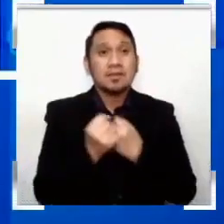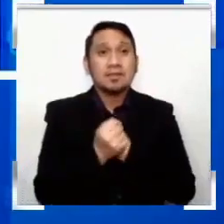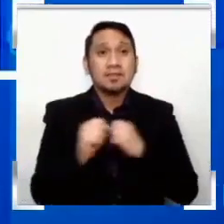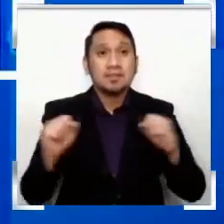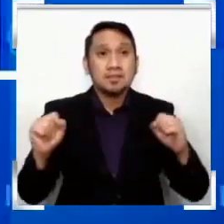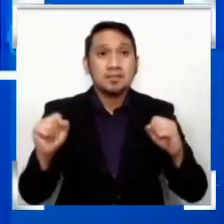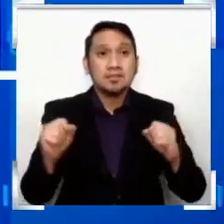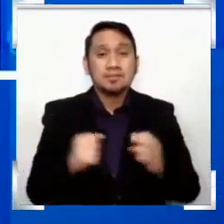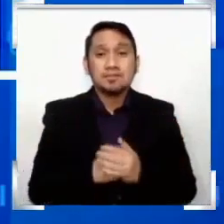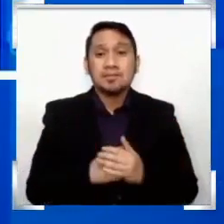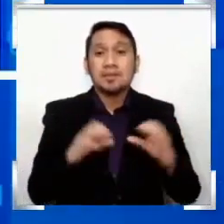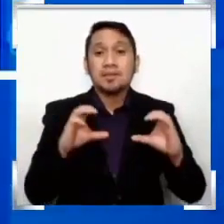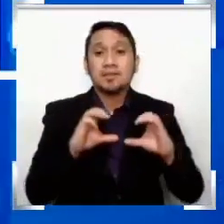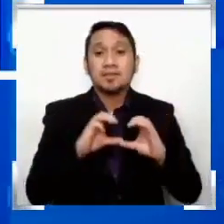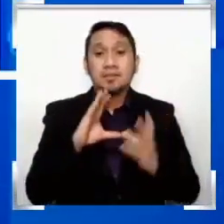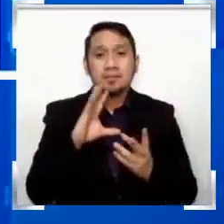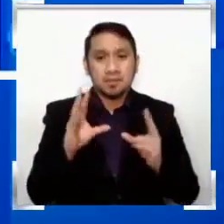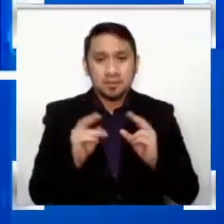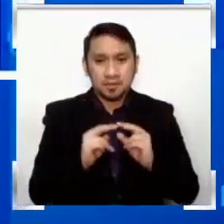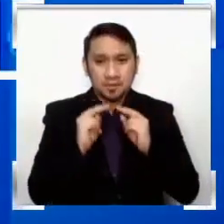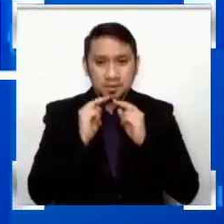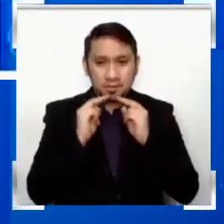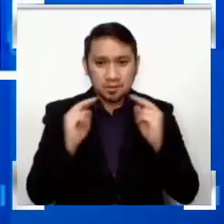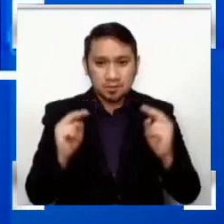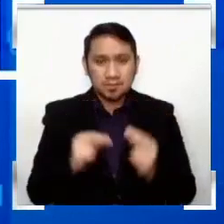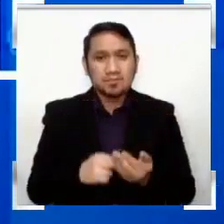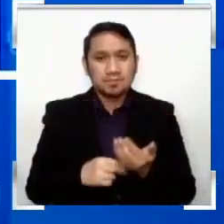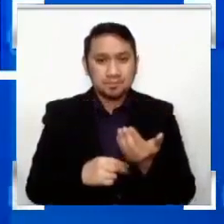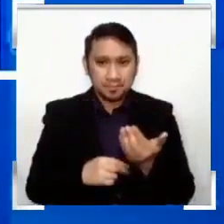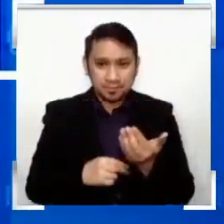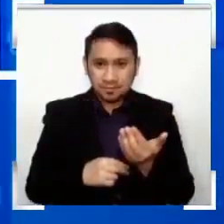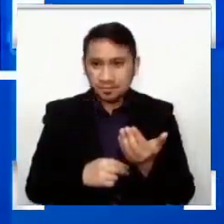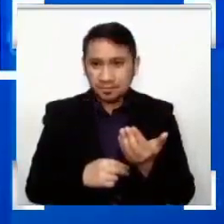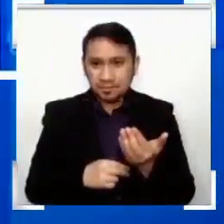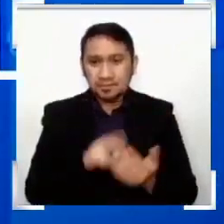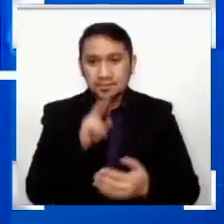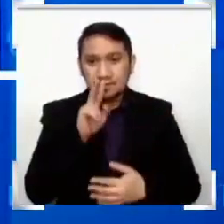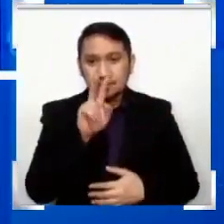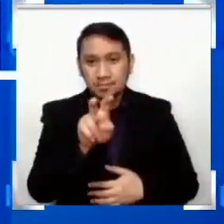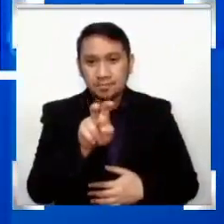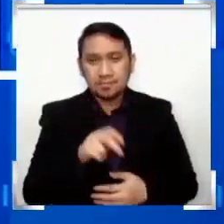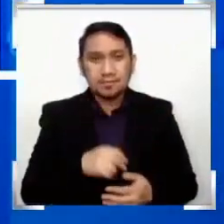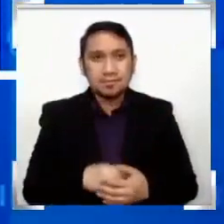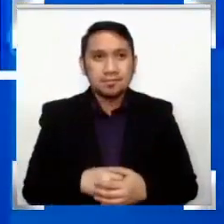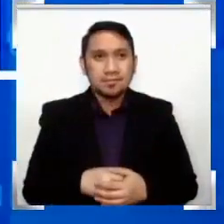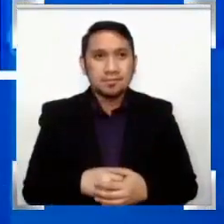GMA Integrated News, Lar Santiago ang inyong saksi.